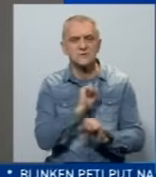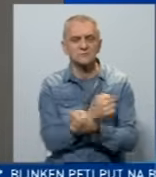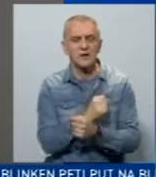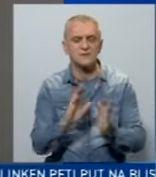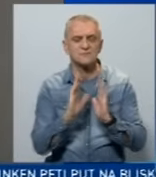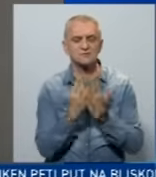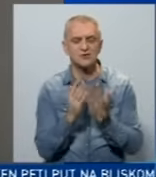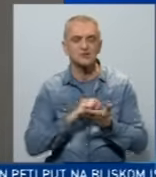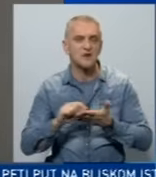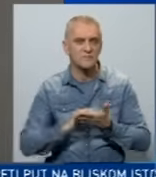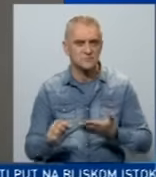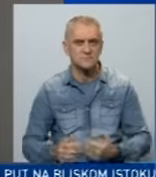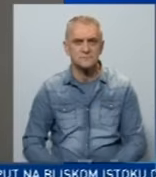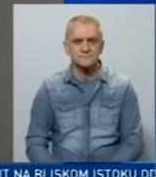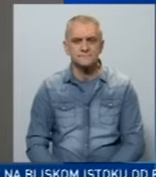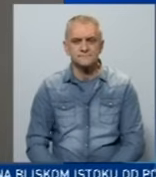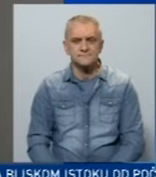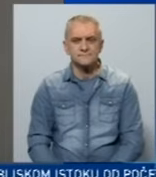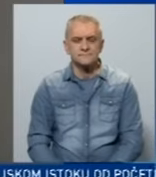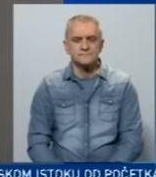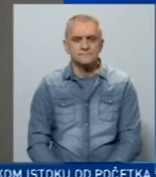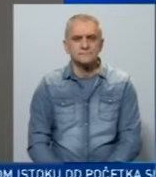i bosansko-hercegovačke književnosti.